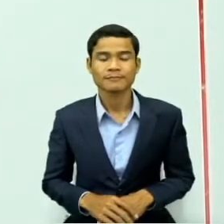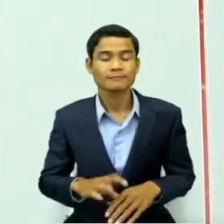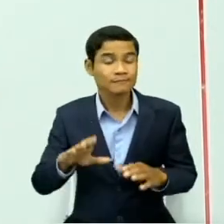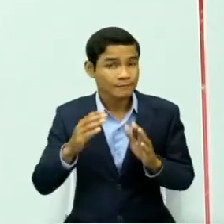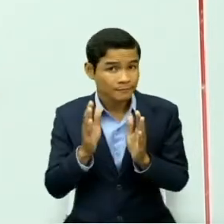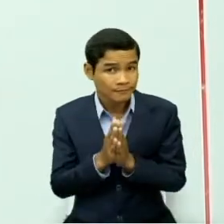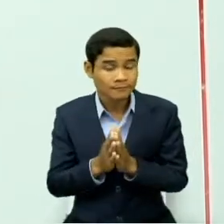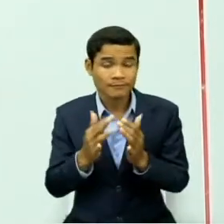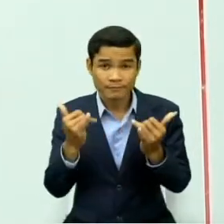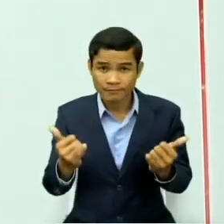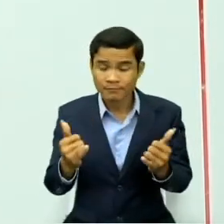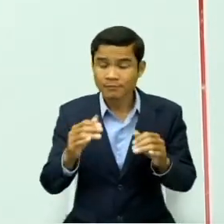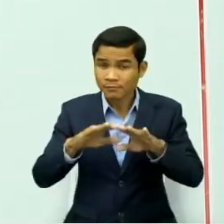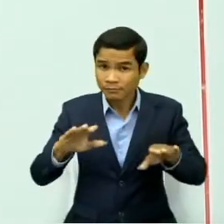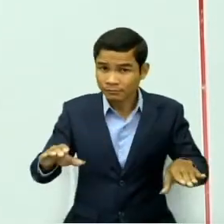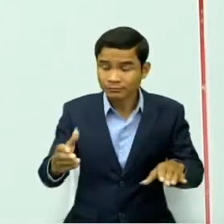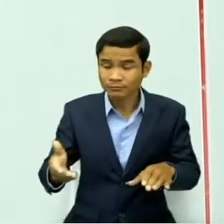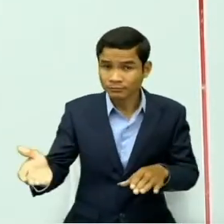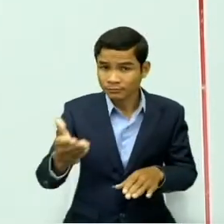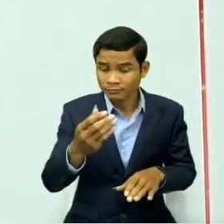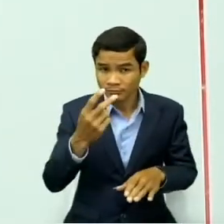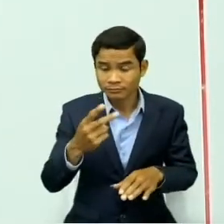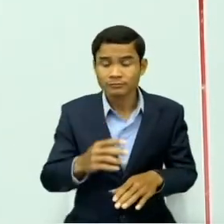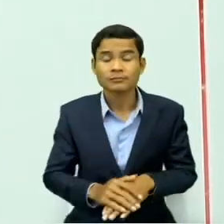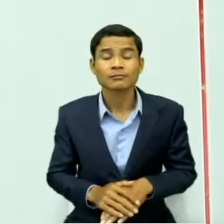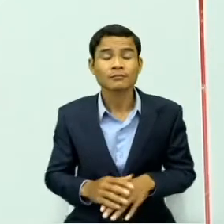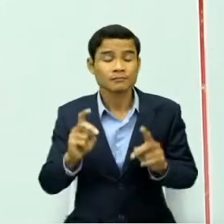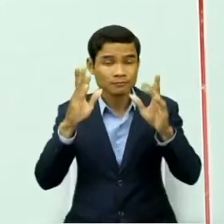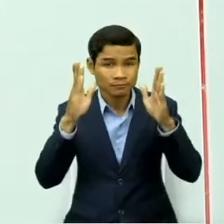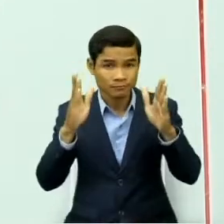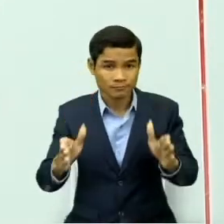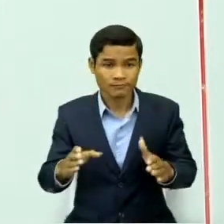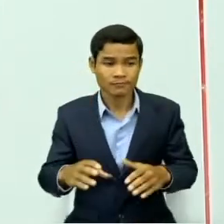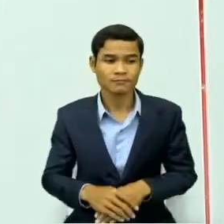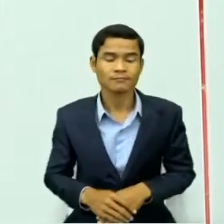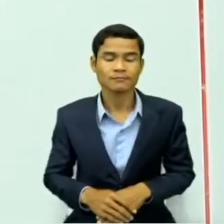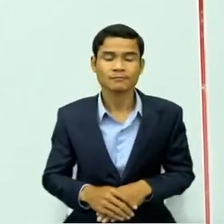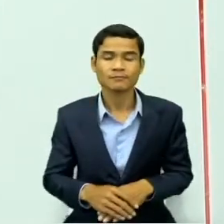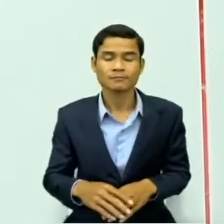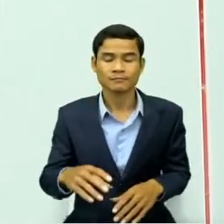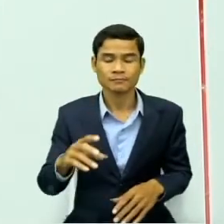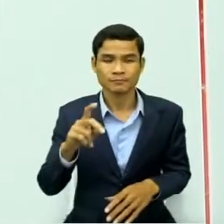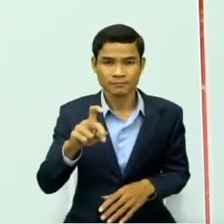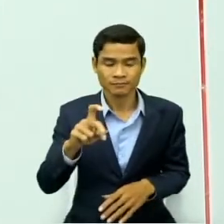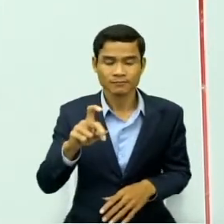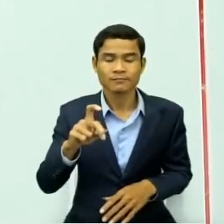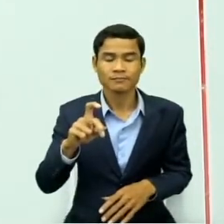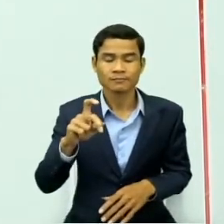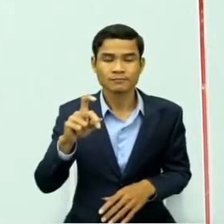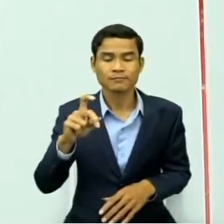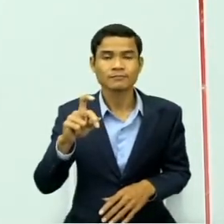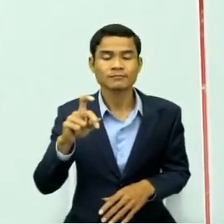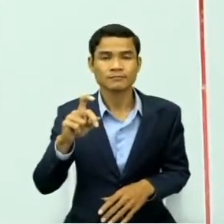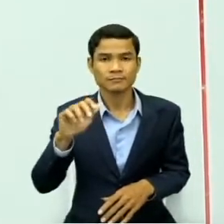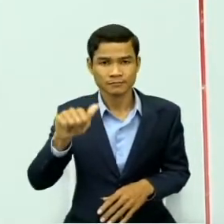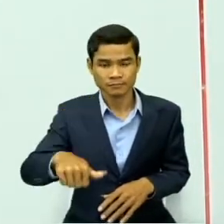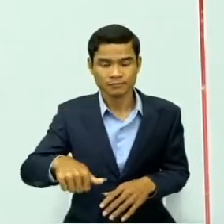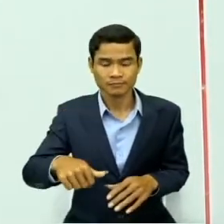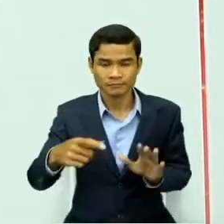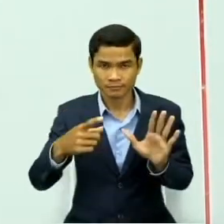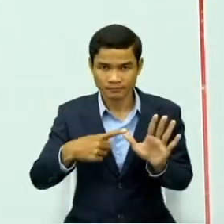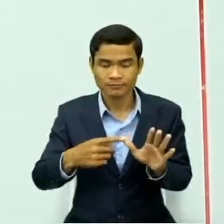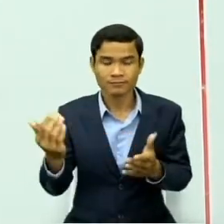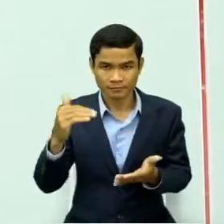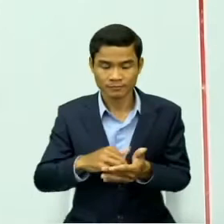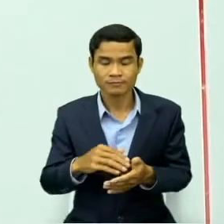Chà, con, ấy lấy con. Tiếng tốt cho mùi nhạc rú. Phnhau ý phnhì. Mà